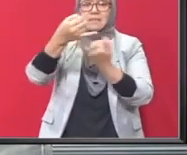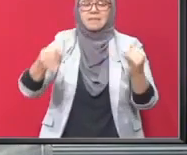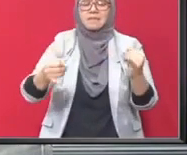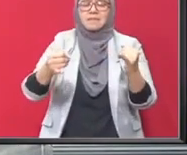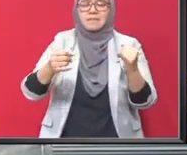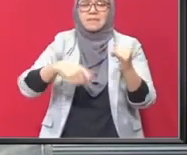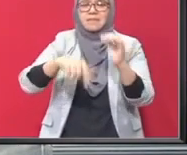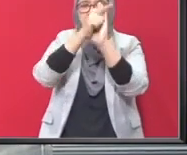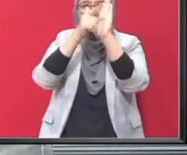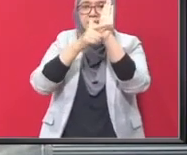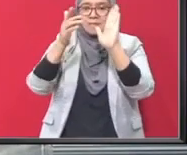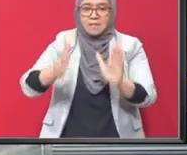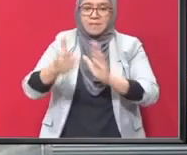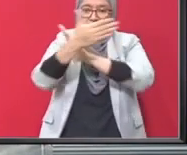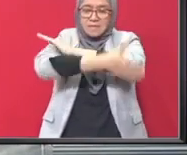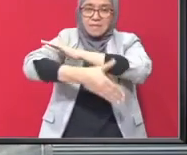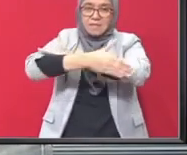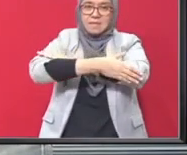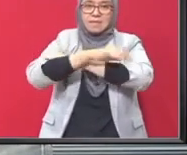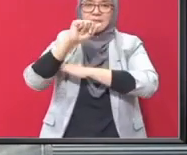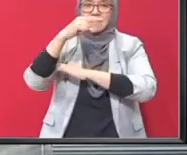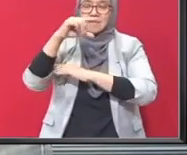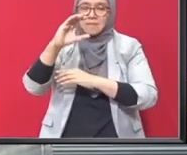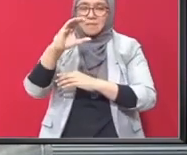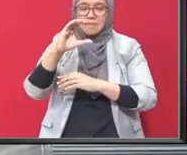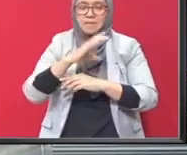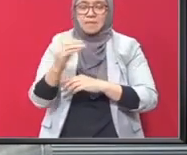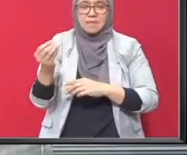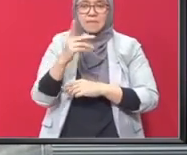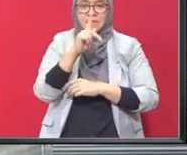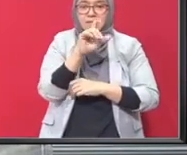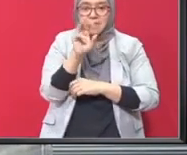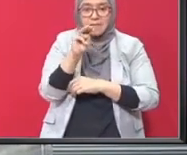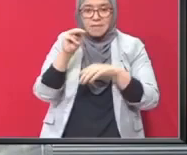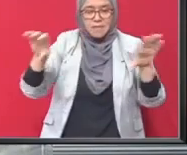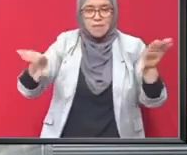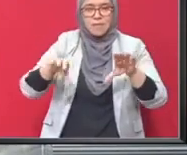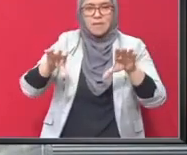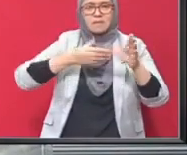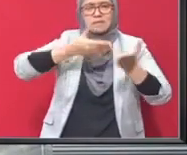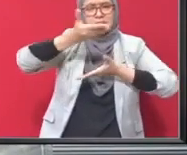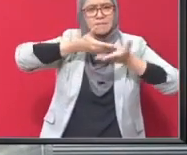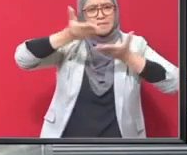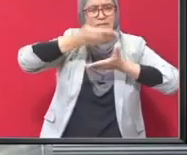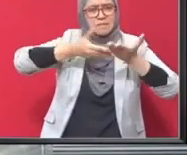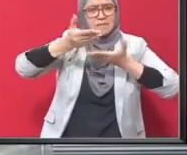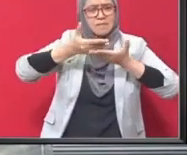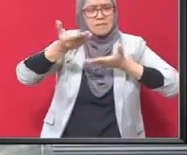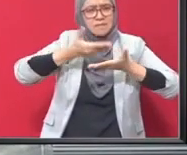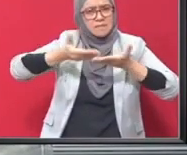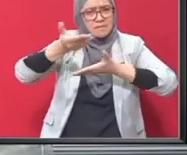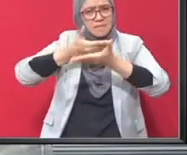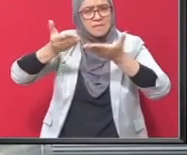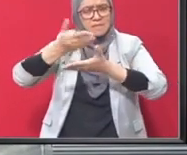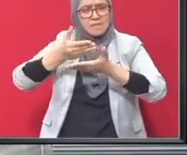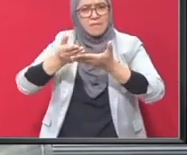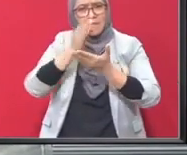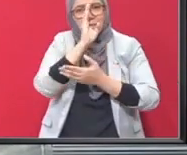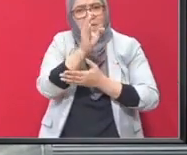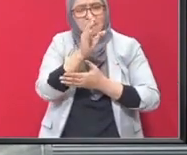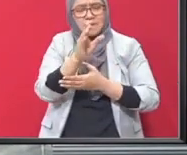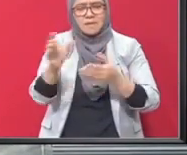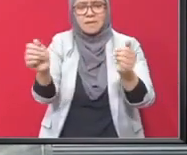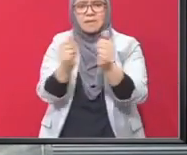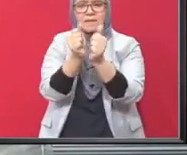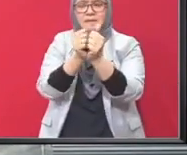iijjj serai dapat yaitu CCM telah pun mengadakan sesi 5 urus investment dengan dengan ujian dengan